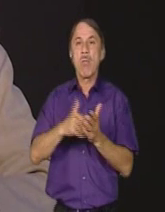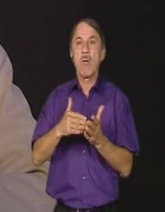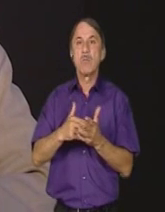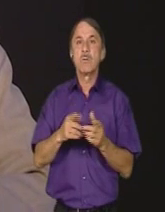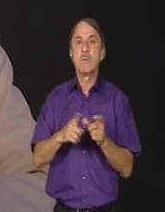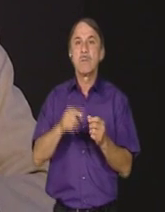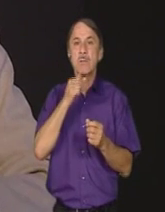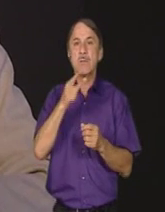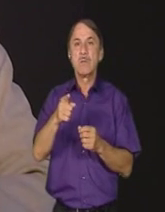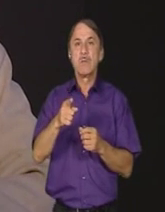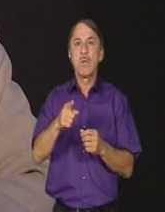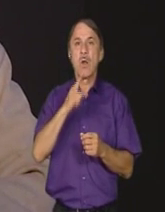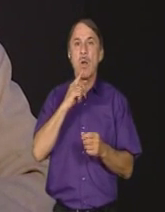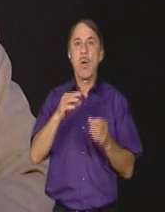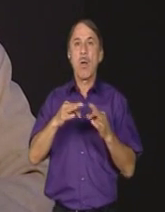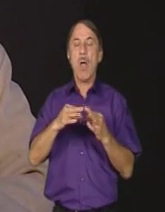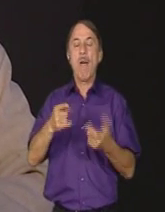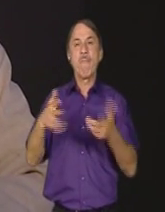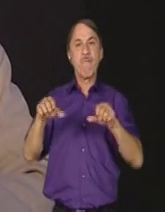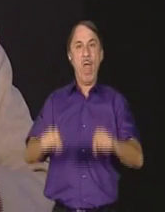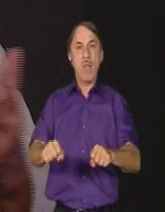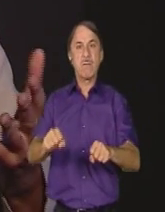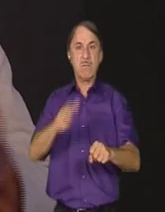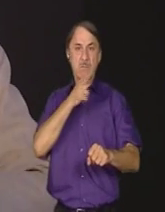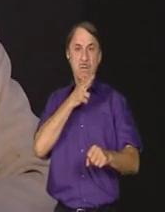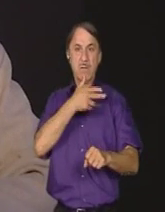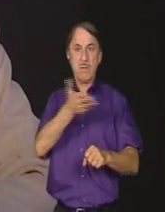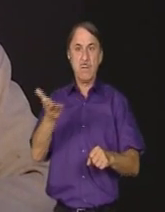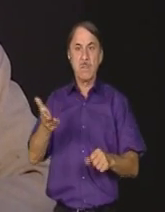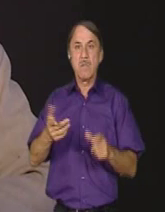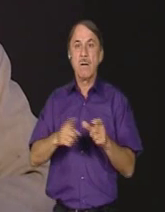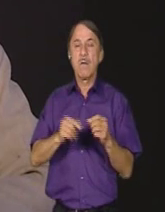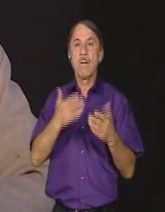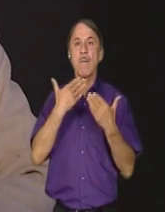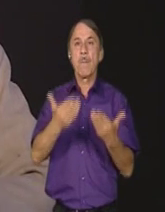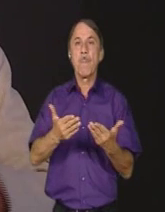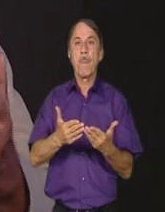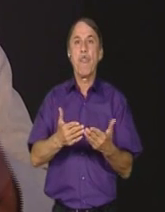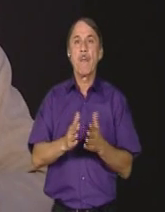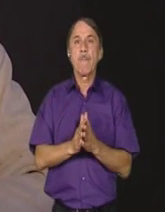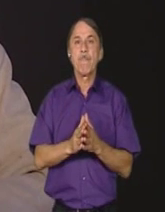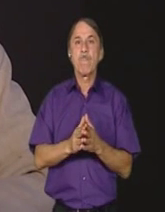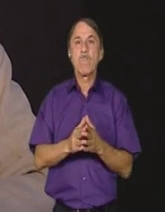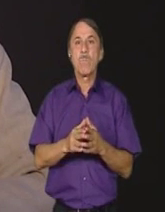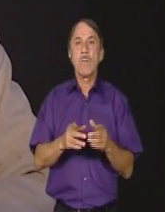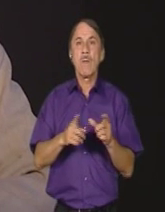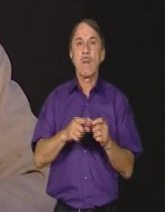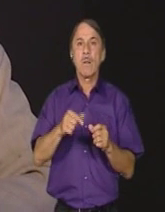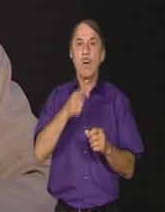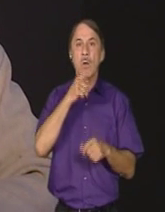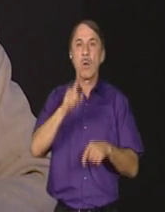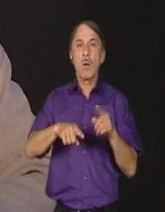jednog vođu, imati autoritarnu vlast i potražiti spas u nekome ko će vam